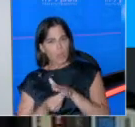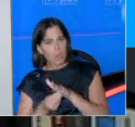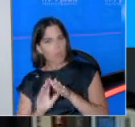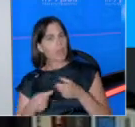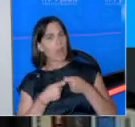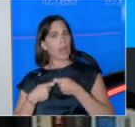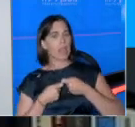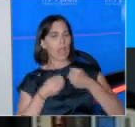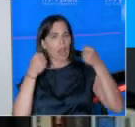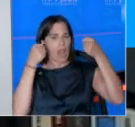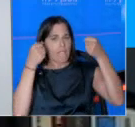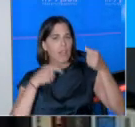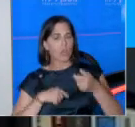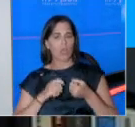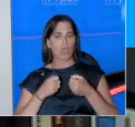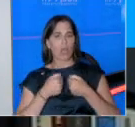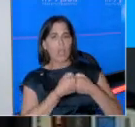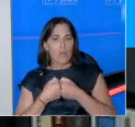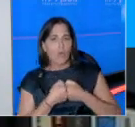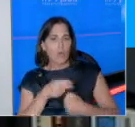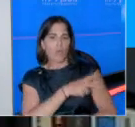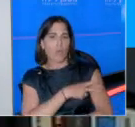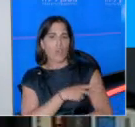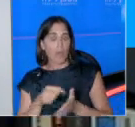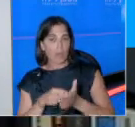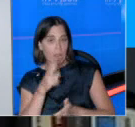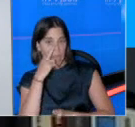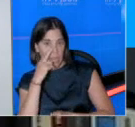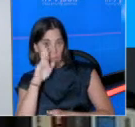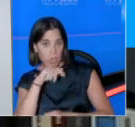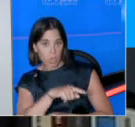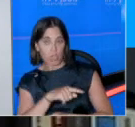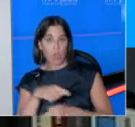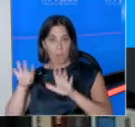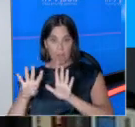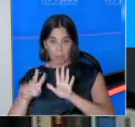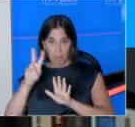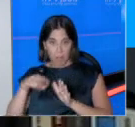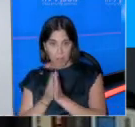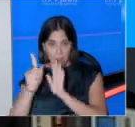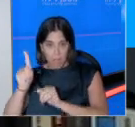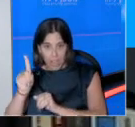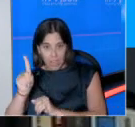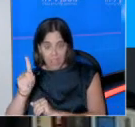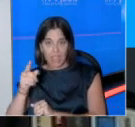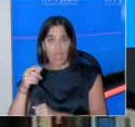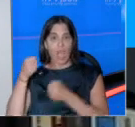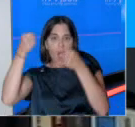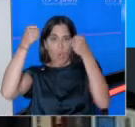ולהתארגן להפגנות ולהתמודד מול המשטרה, כי יש להם ניסיון. אגב, בספטמבר 2011, האוהדים